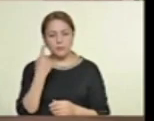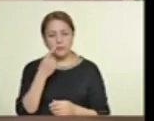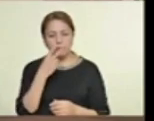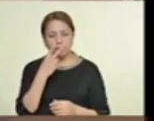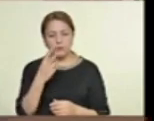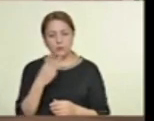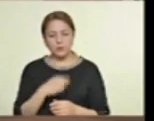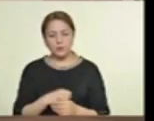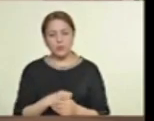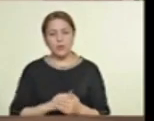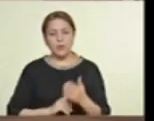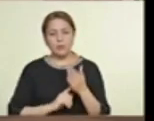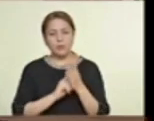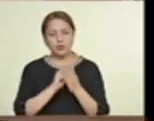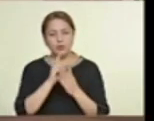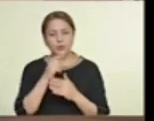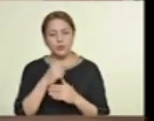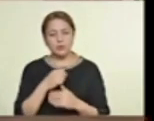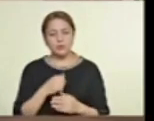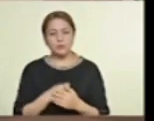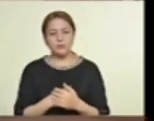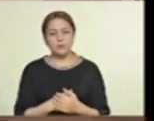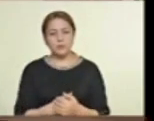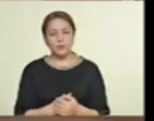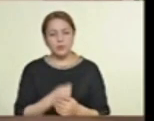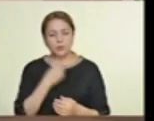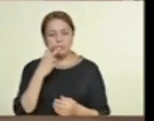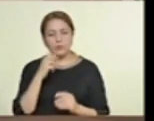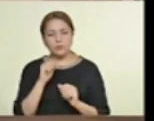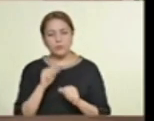kelgan birjalarning tasvirini ko'rishimiz mumkin.